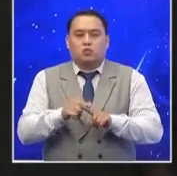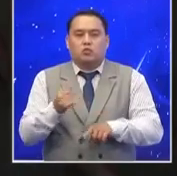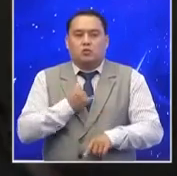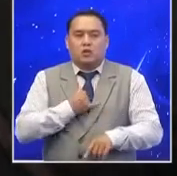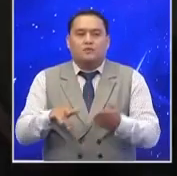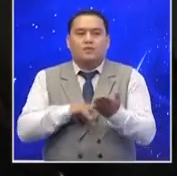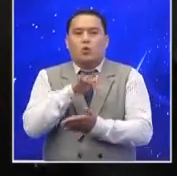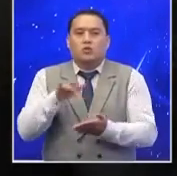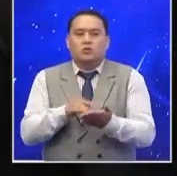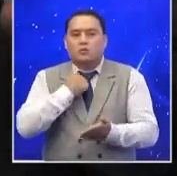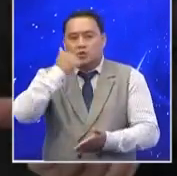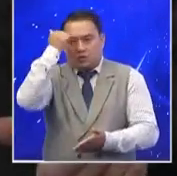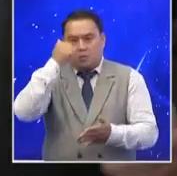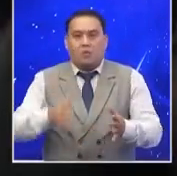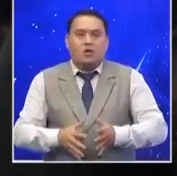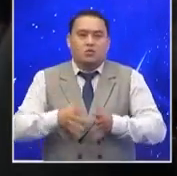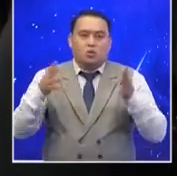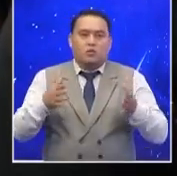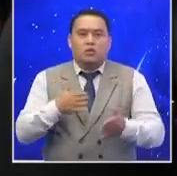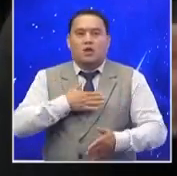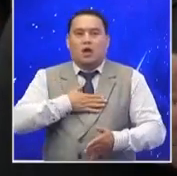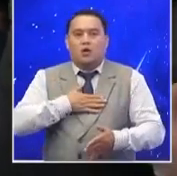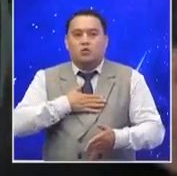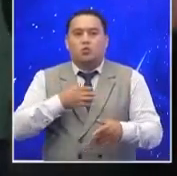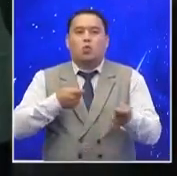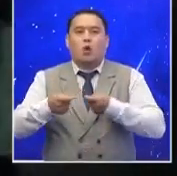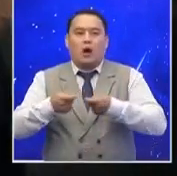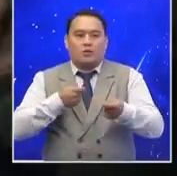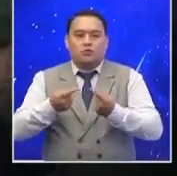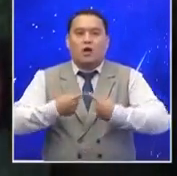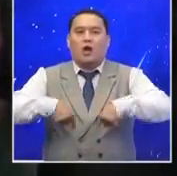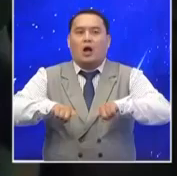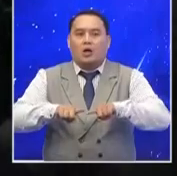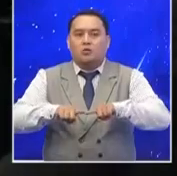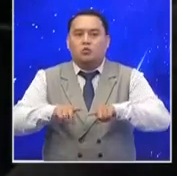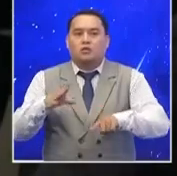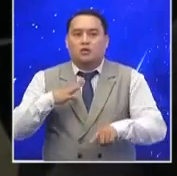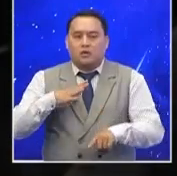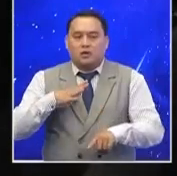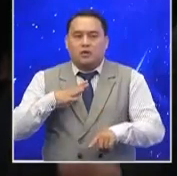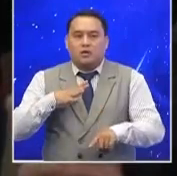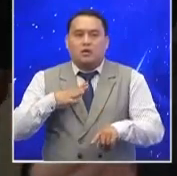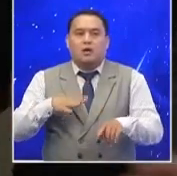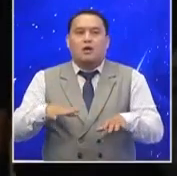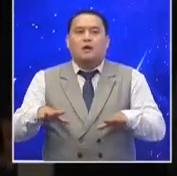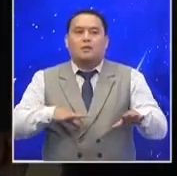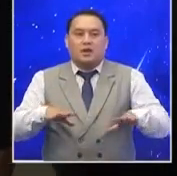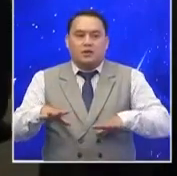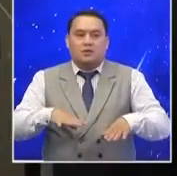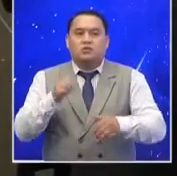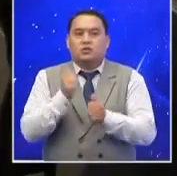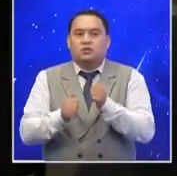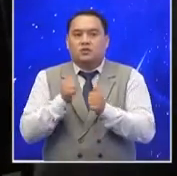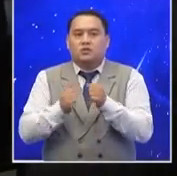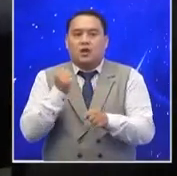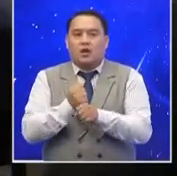Спасибо большое нашему правительству, что организовывает ярмарки. Почаще надо делать.